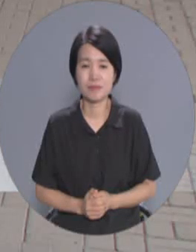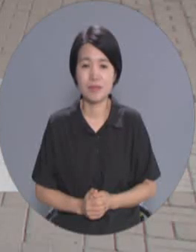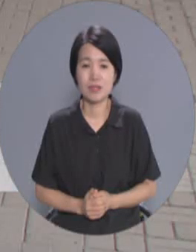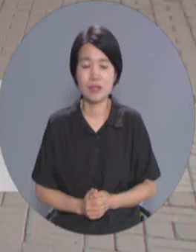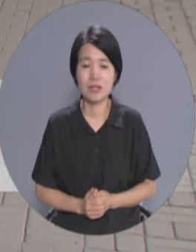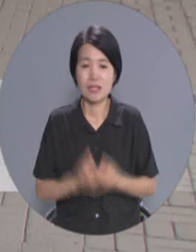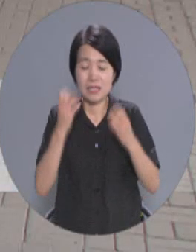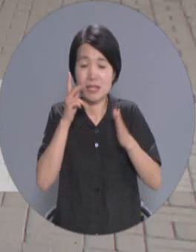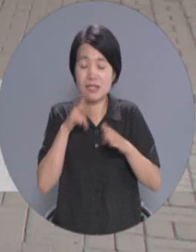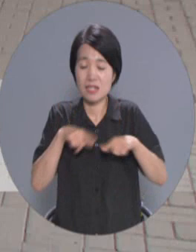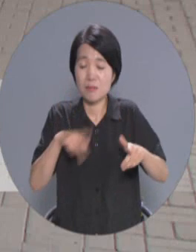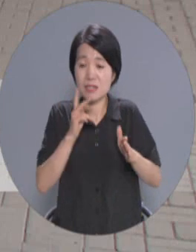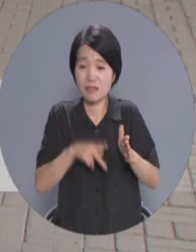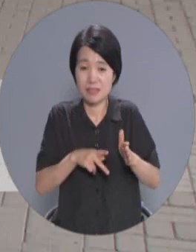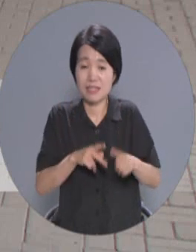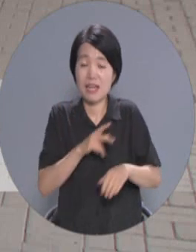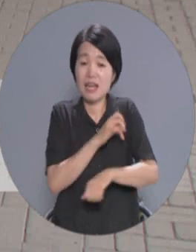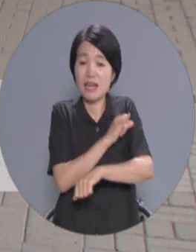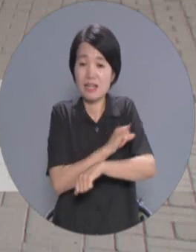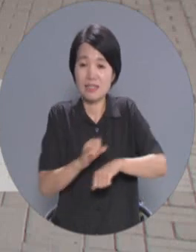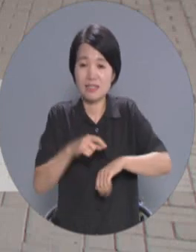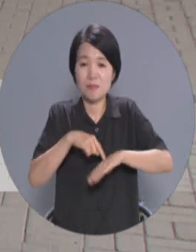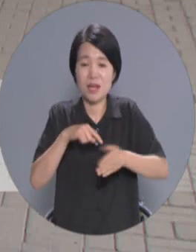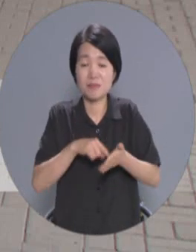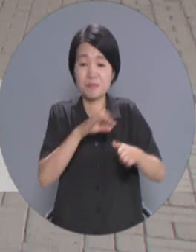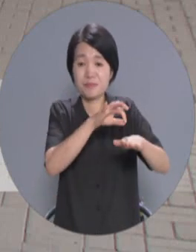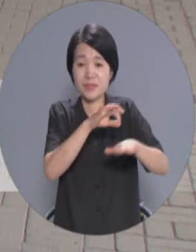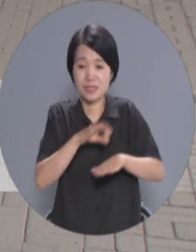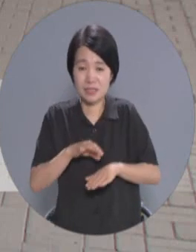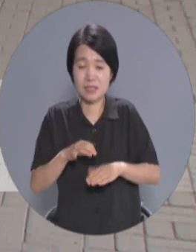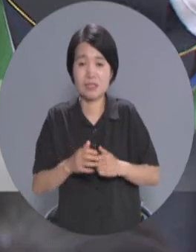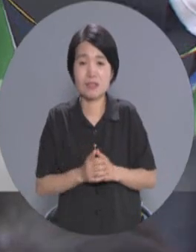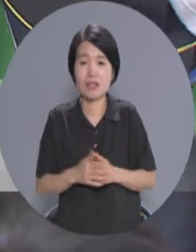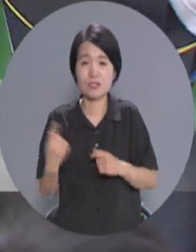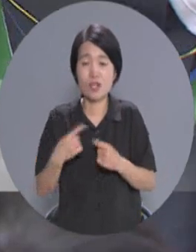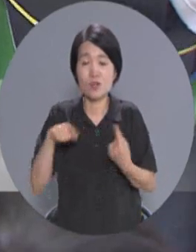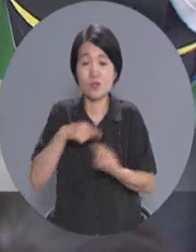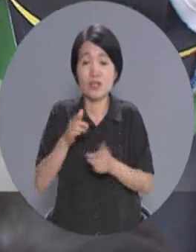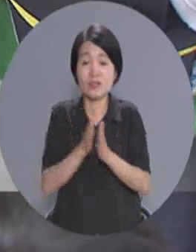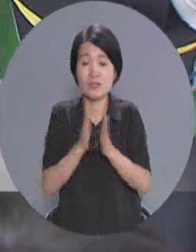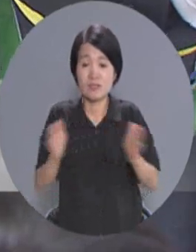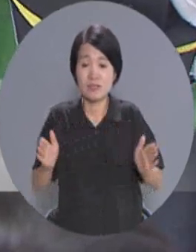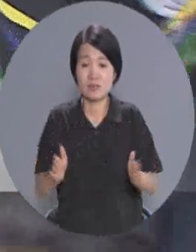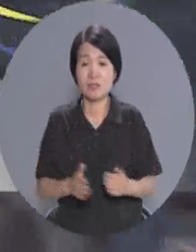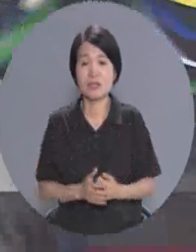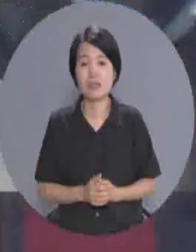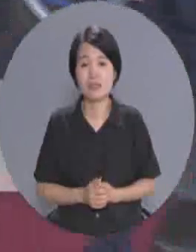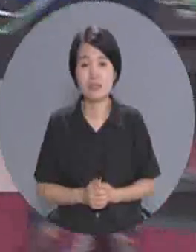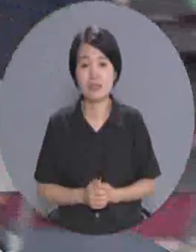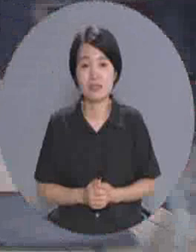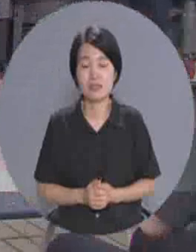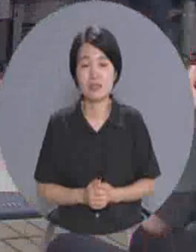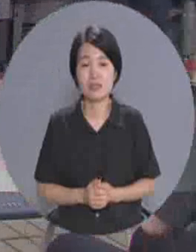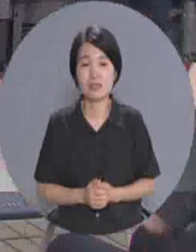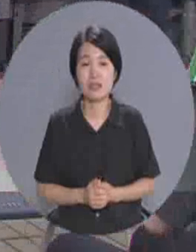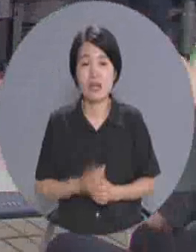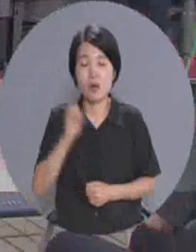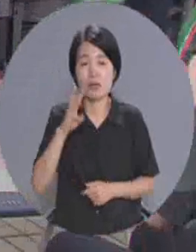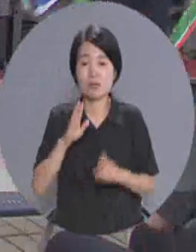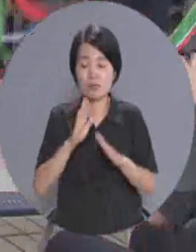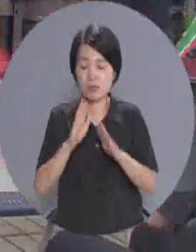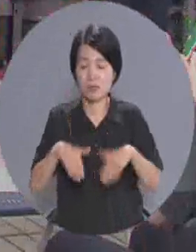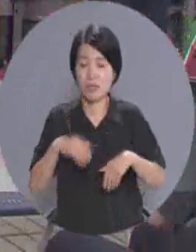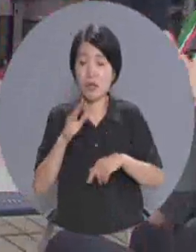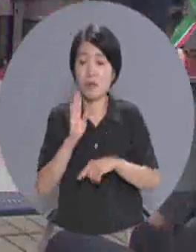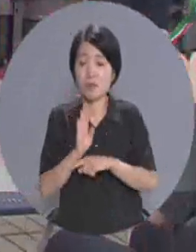코레일이 신형 일반 열차인 ITX 마음을 도입하고 첫 운행을 시작했습니다. 코레일 광주